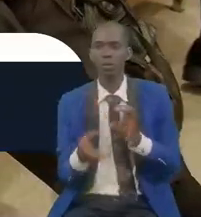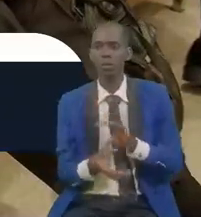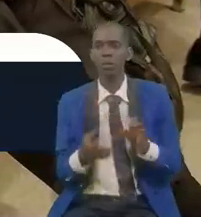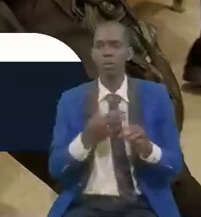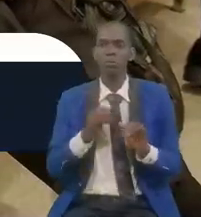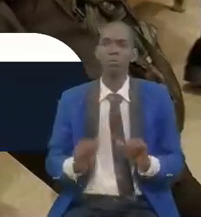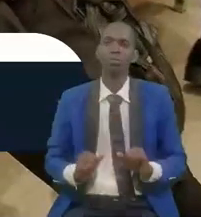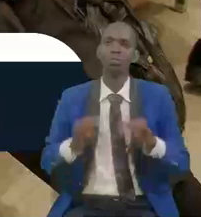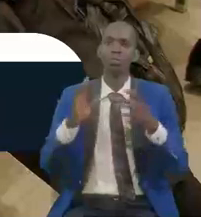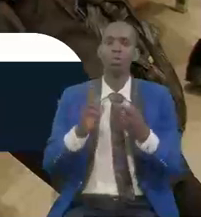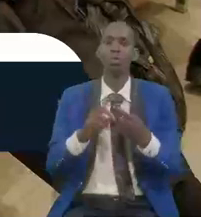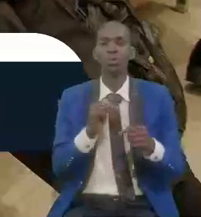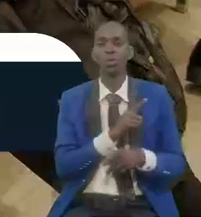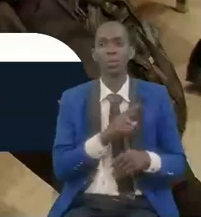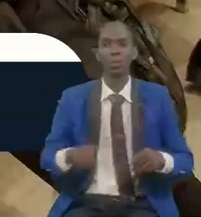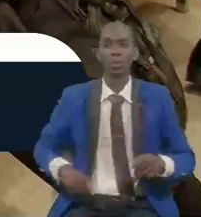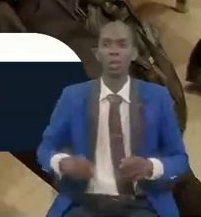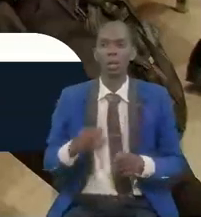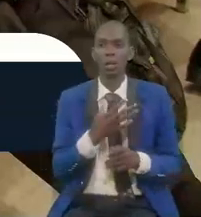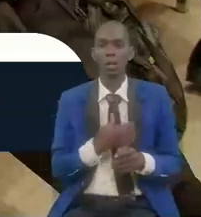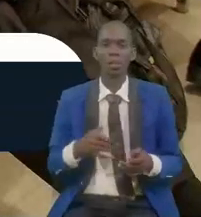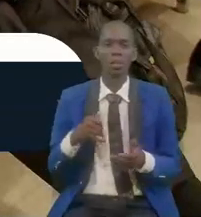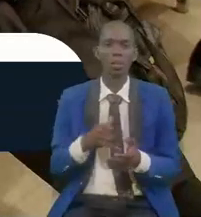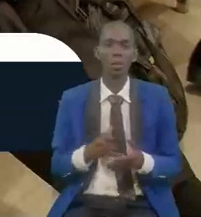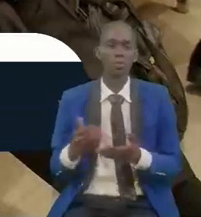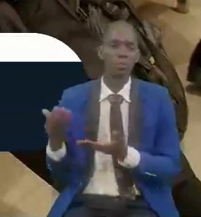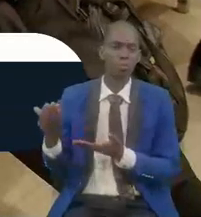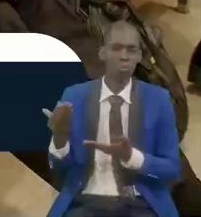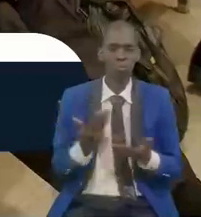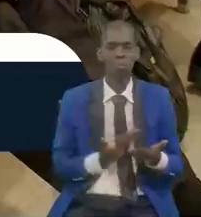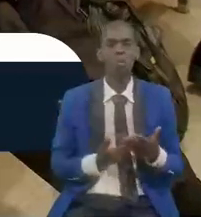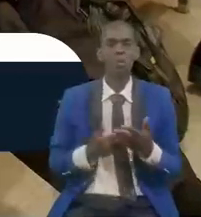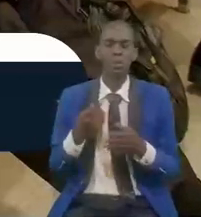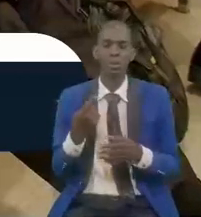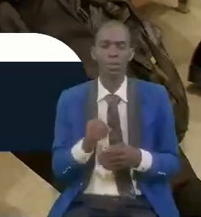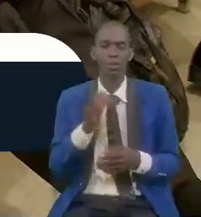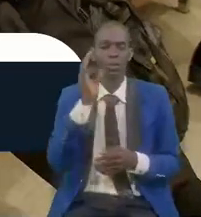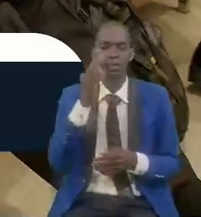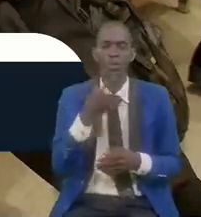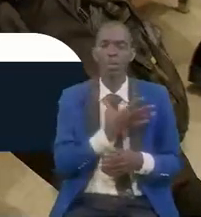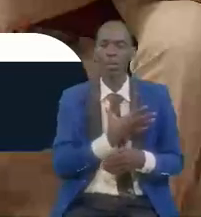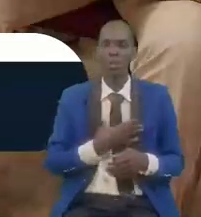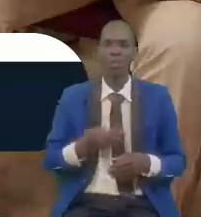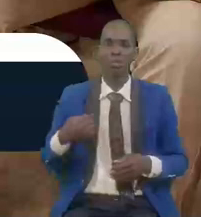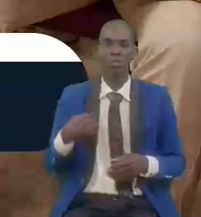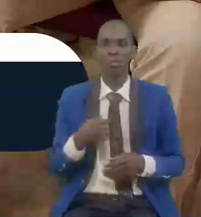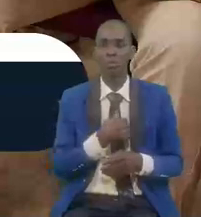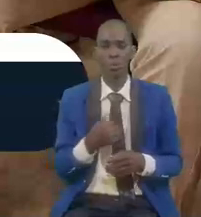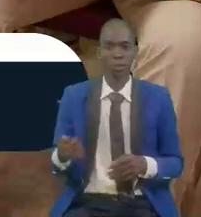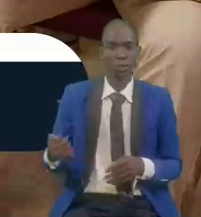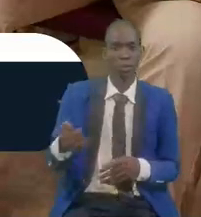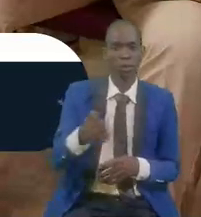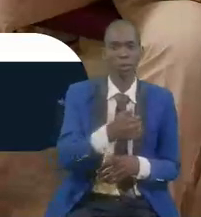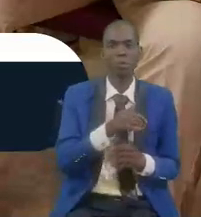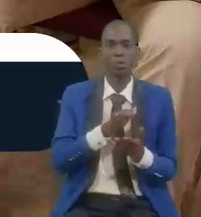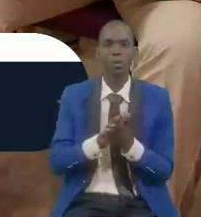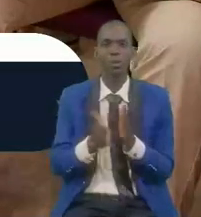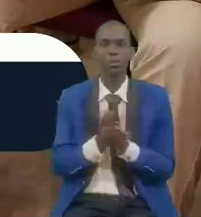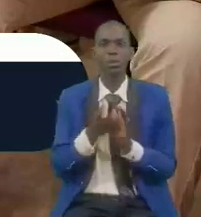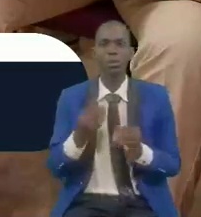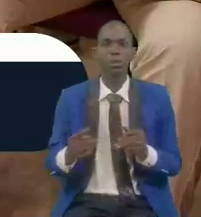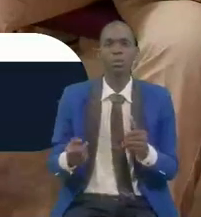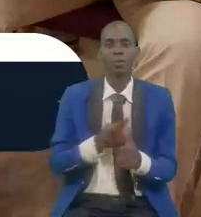cela nous fait consacrer au Seigneur et cela nous fait porter de fruits. Et nous-mêmes, nous devenons